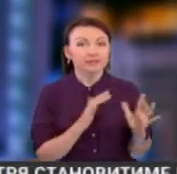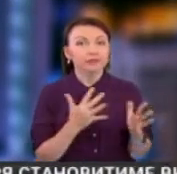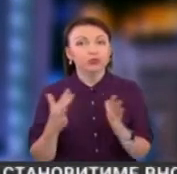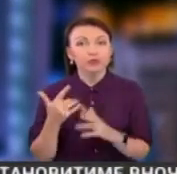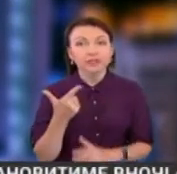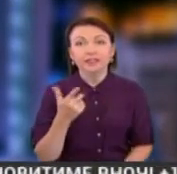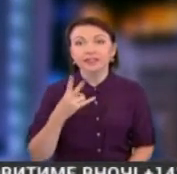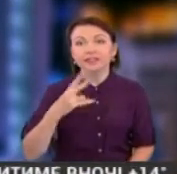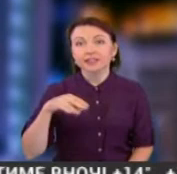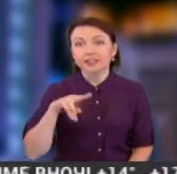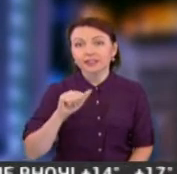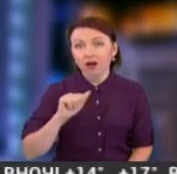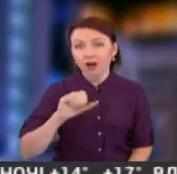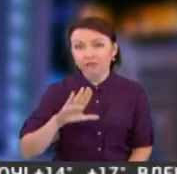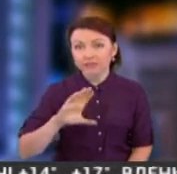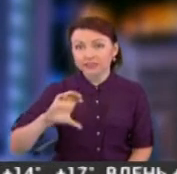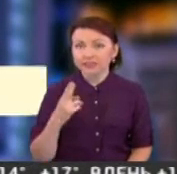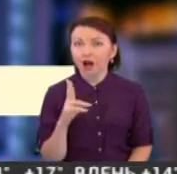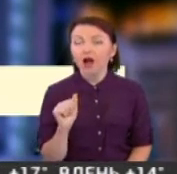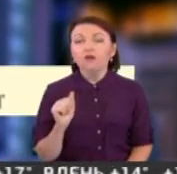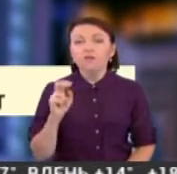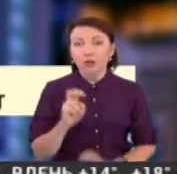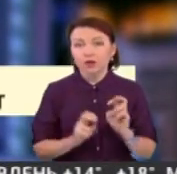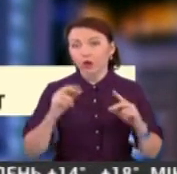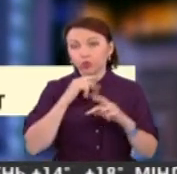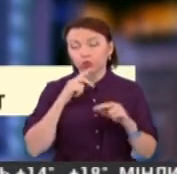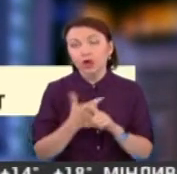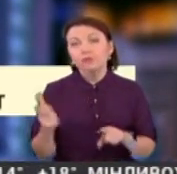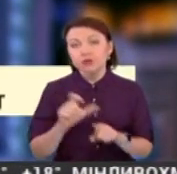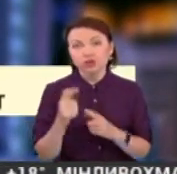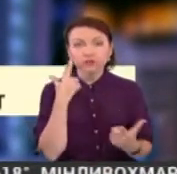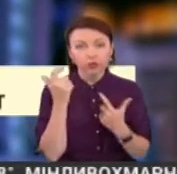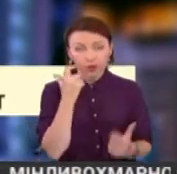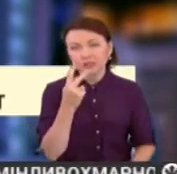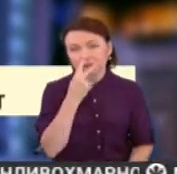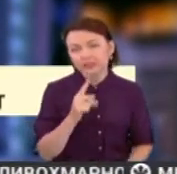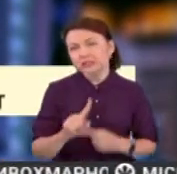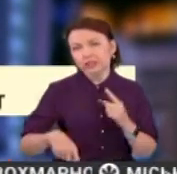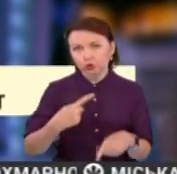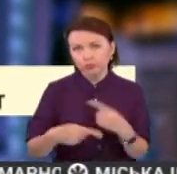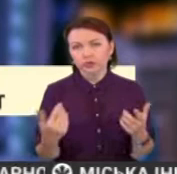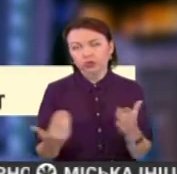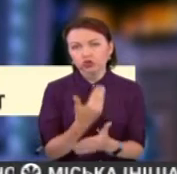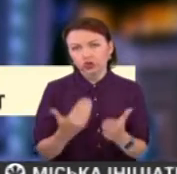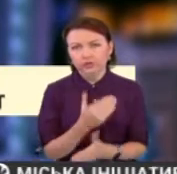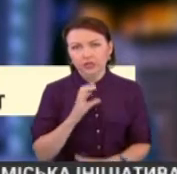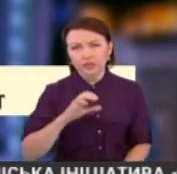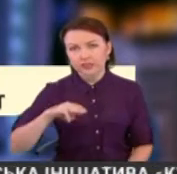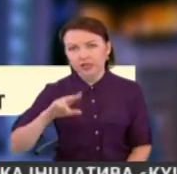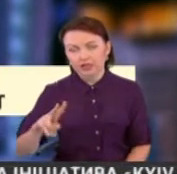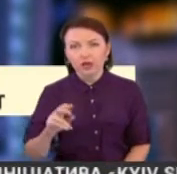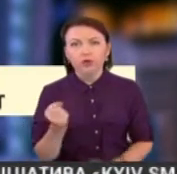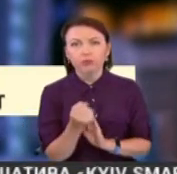на Гнідавській фабриці отрути. Більше інформації вже дивіться в наступних випусках СТН о